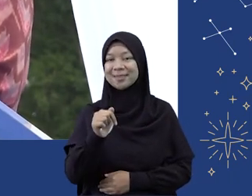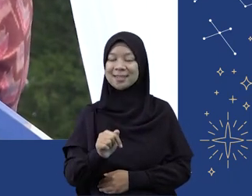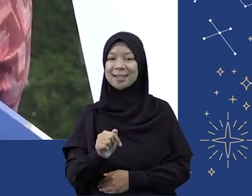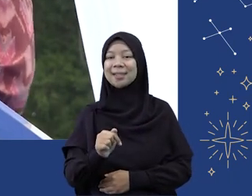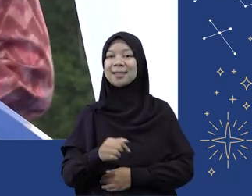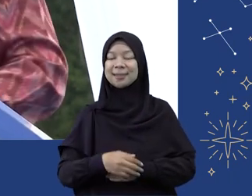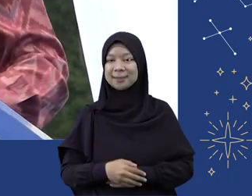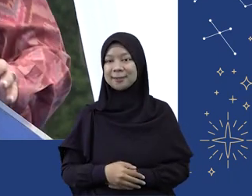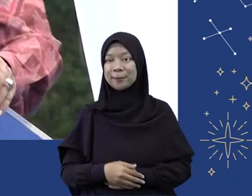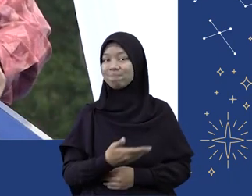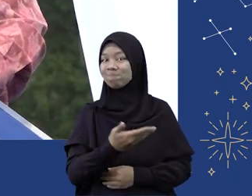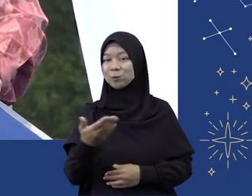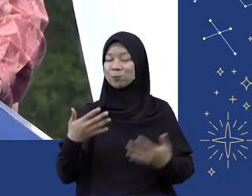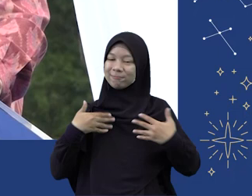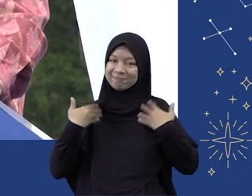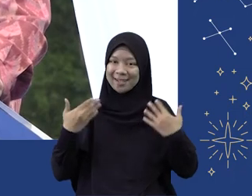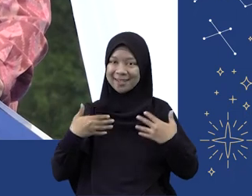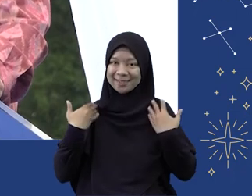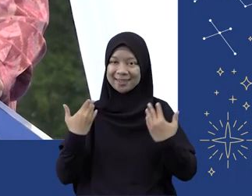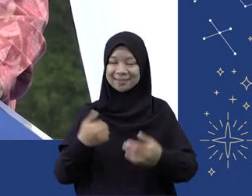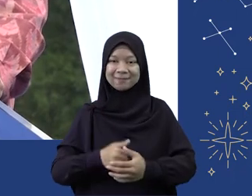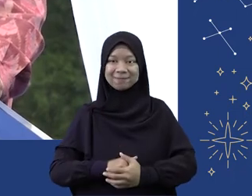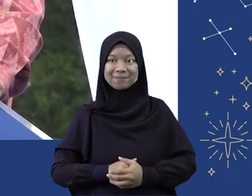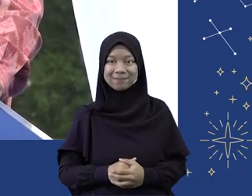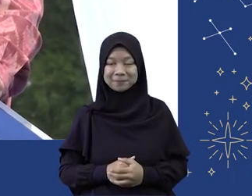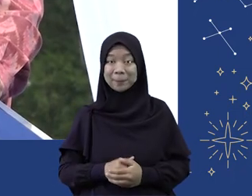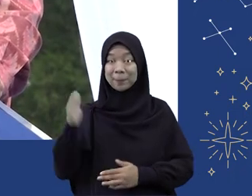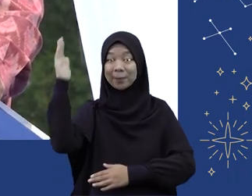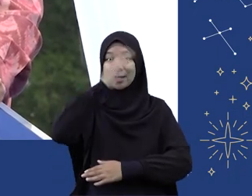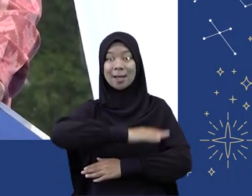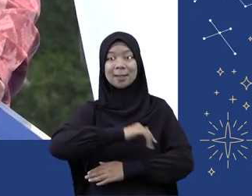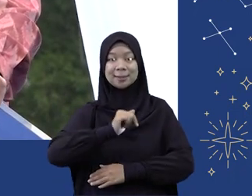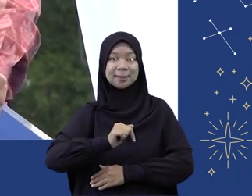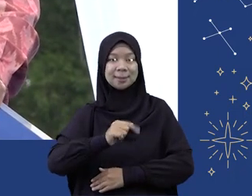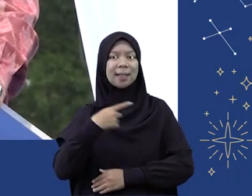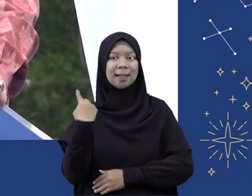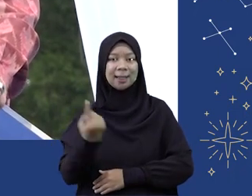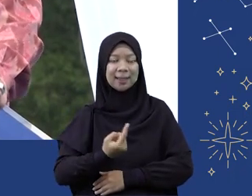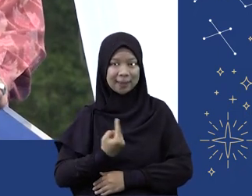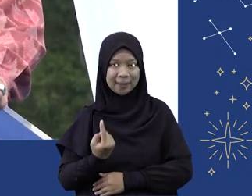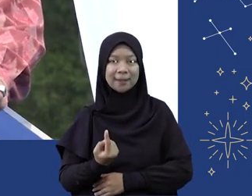sekalian yang berbahagia pada hari ini kita